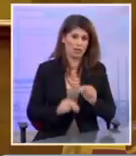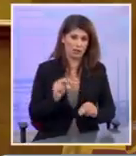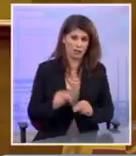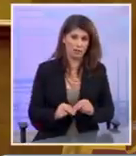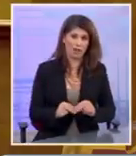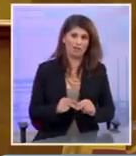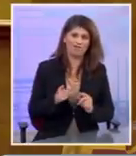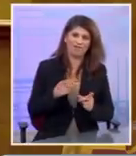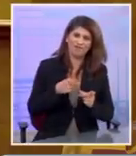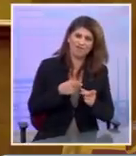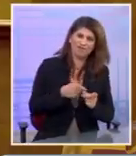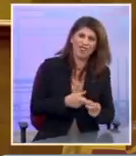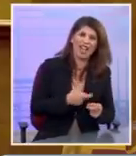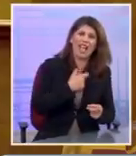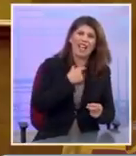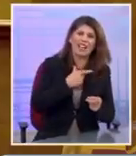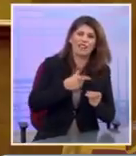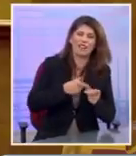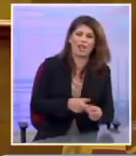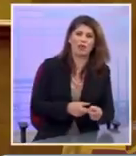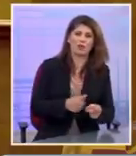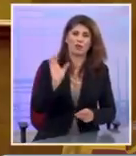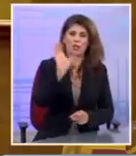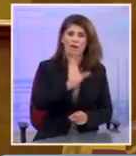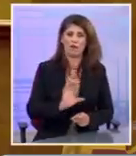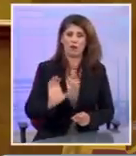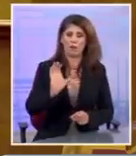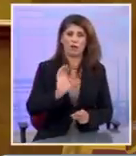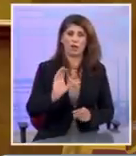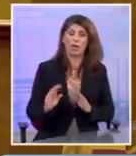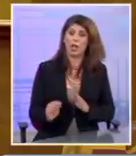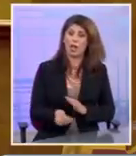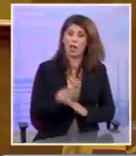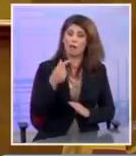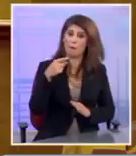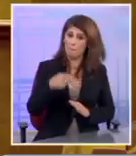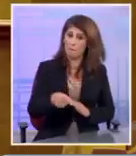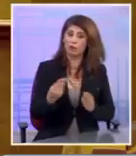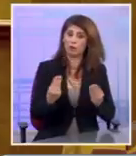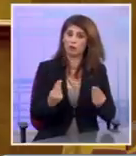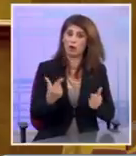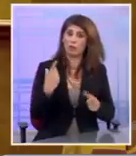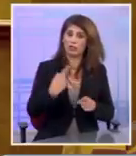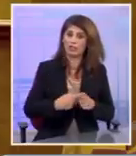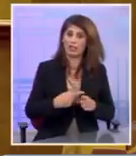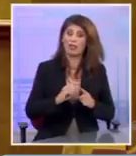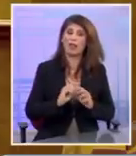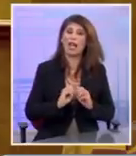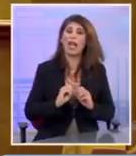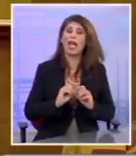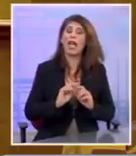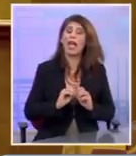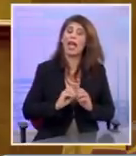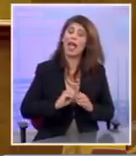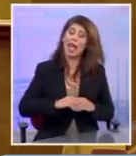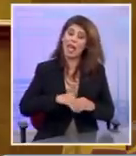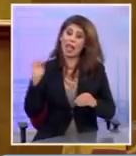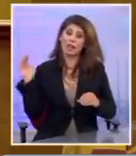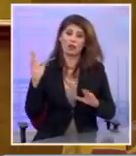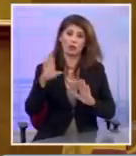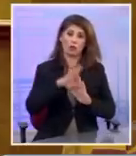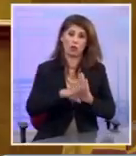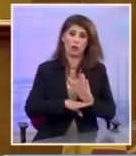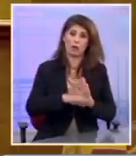για να εκβιάσουν, λέει, την Ευρώπη. Έβγαλαν έτσι τη χώρα εκτός προγράμματος που οι